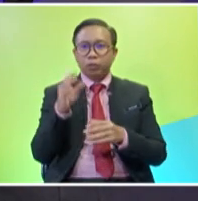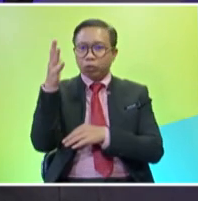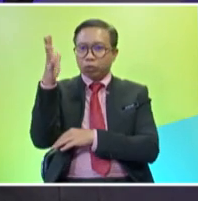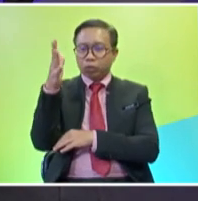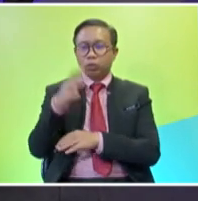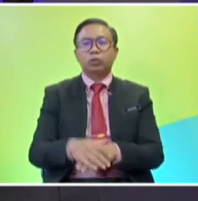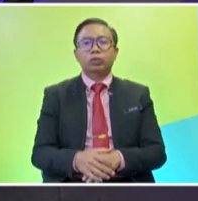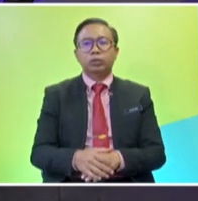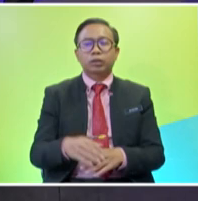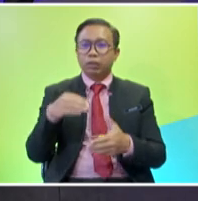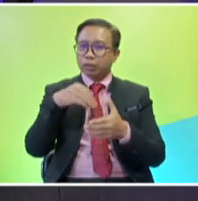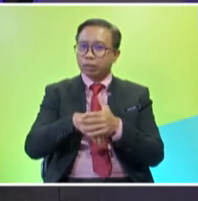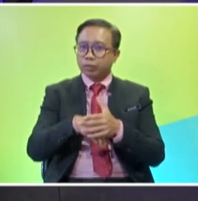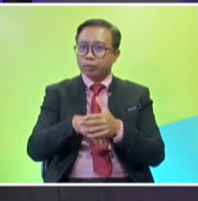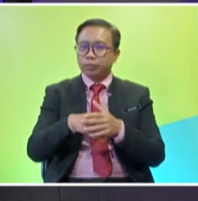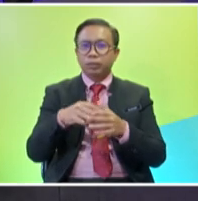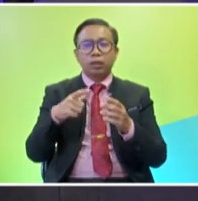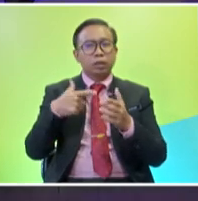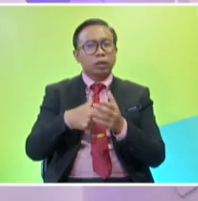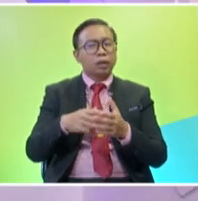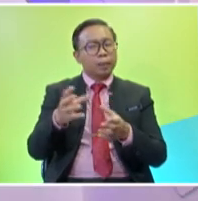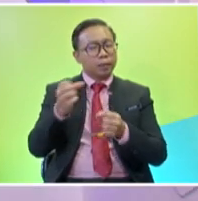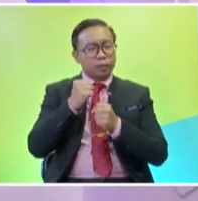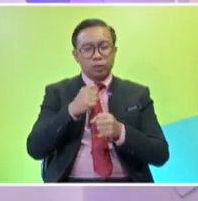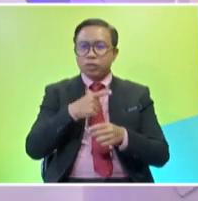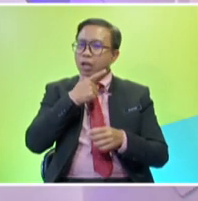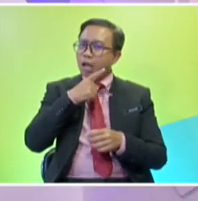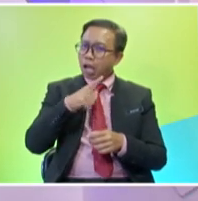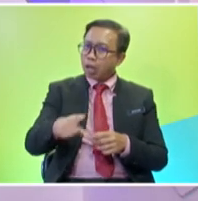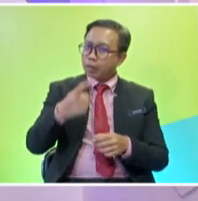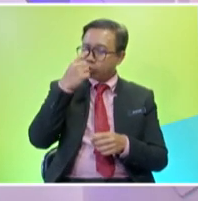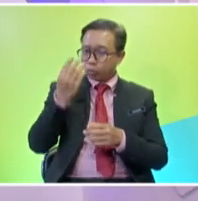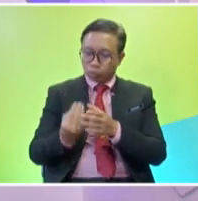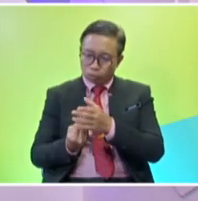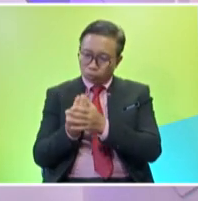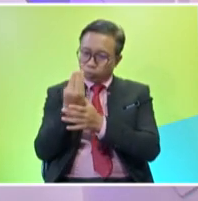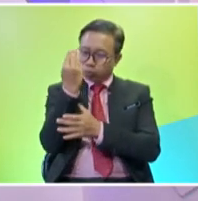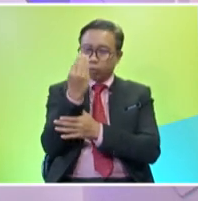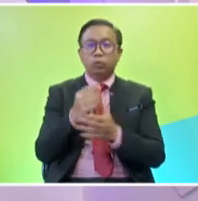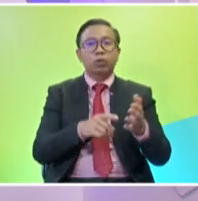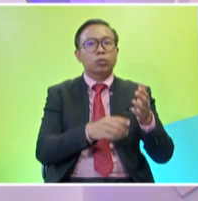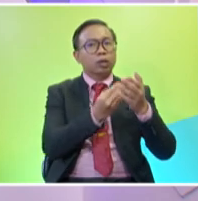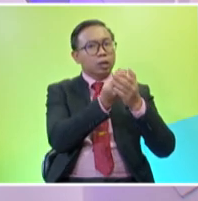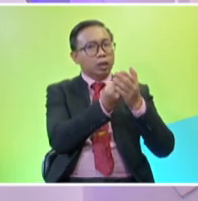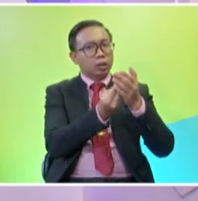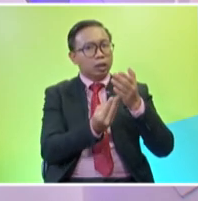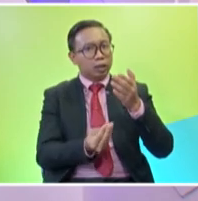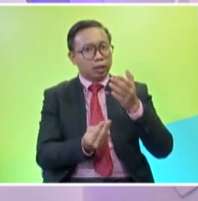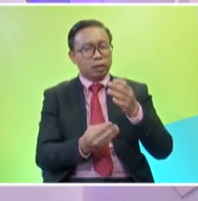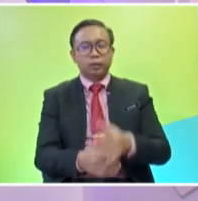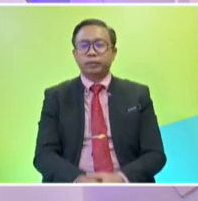model lain tumbuh-tumbuhan lain-lain selama untuk tumbuh dan yang kedua adalah akar pokok Oke